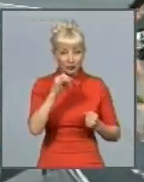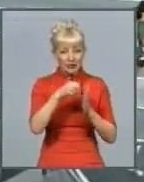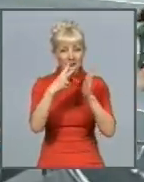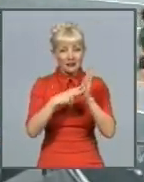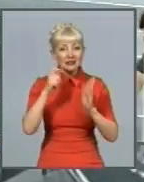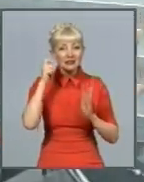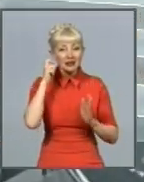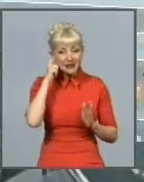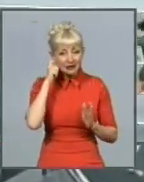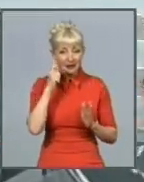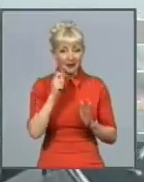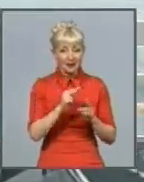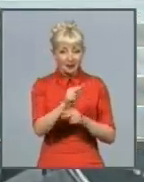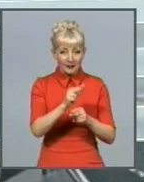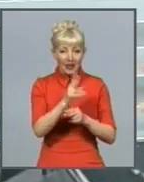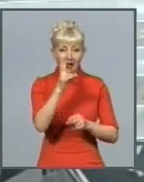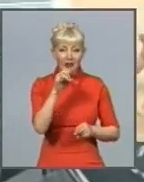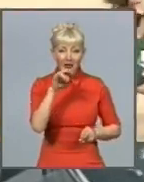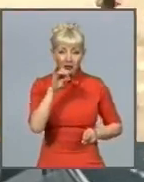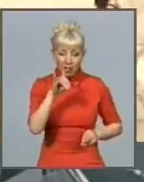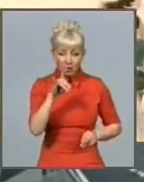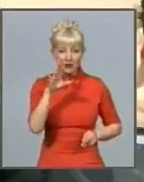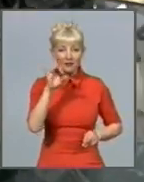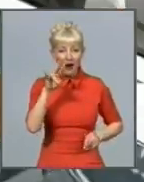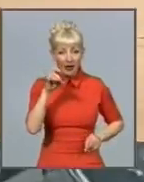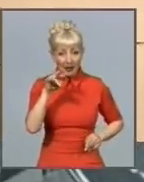Надежды и Валерия Бодровых отстала на 19 сотых.